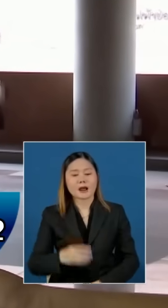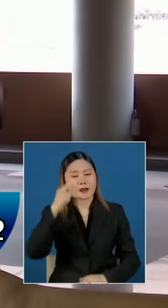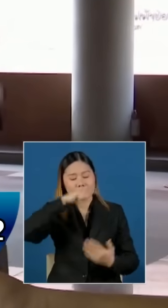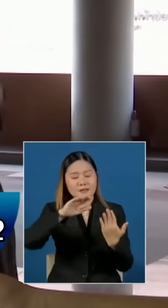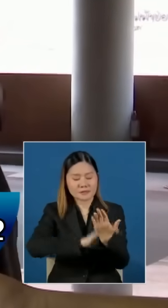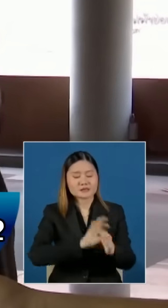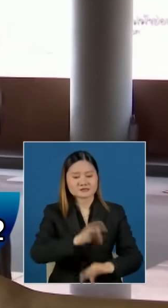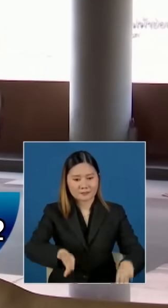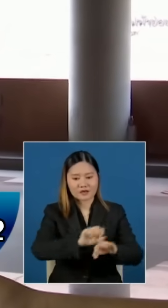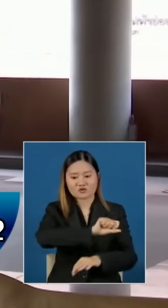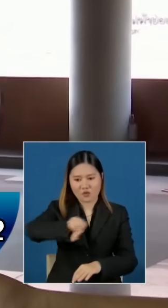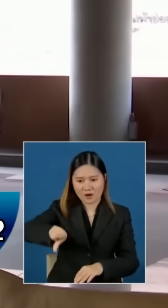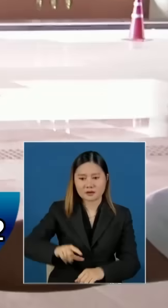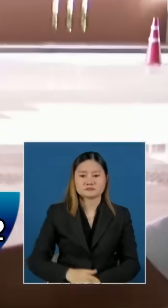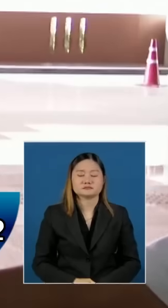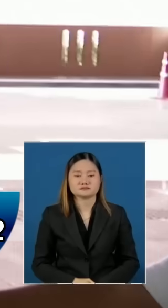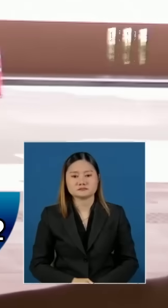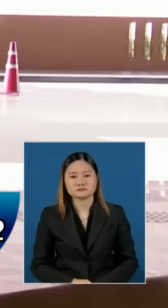องก่อน